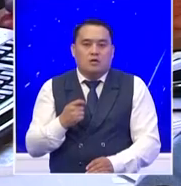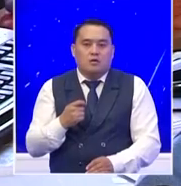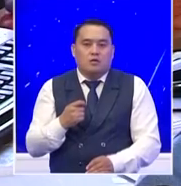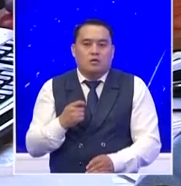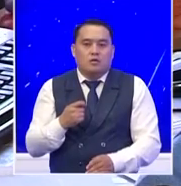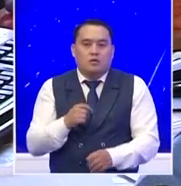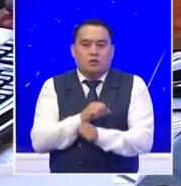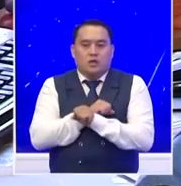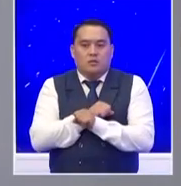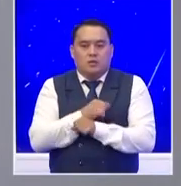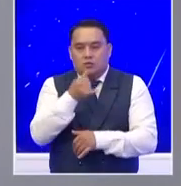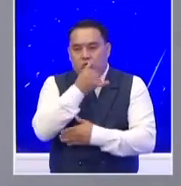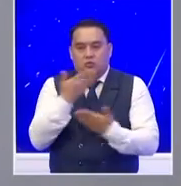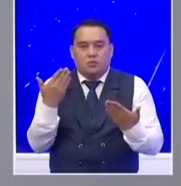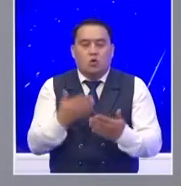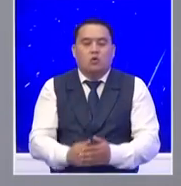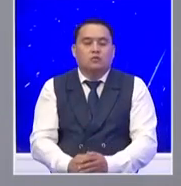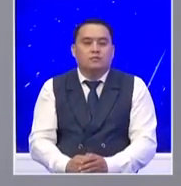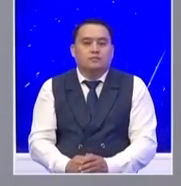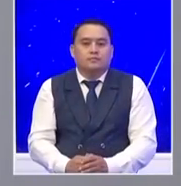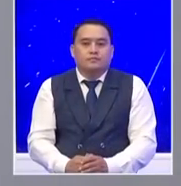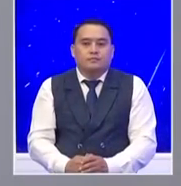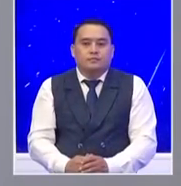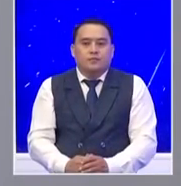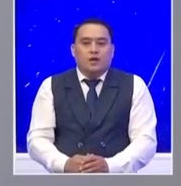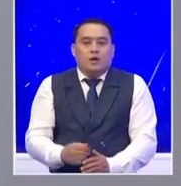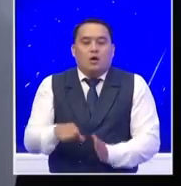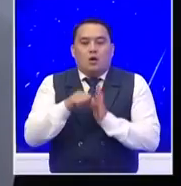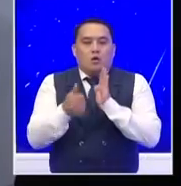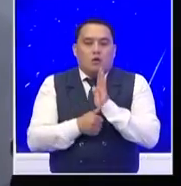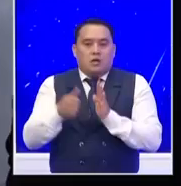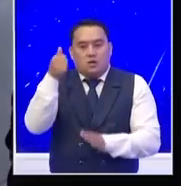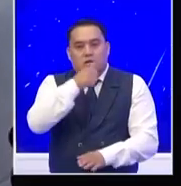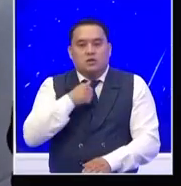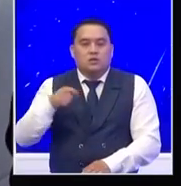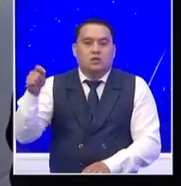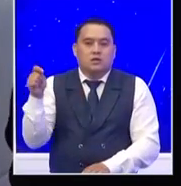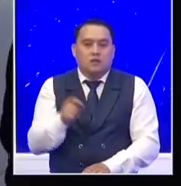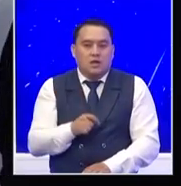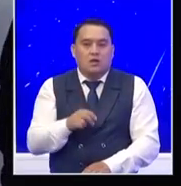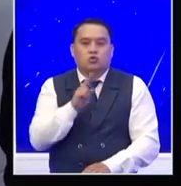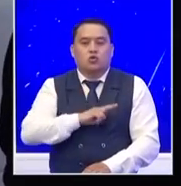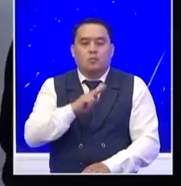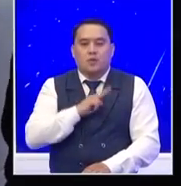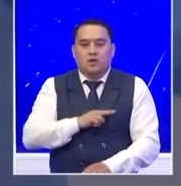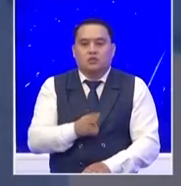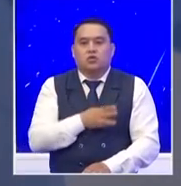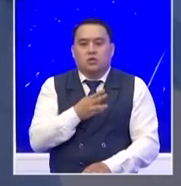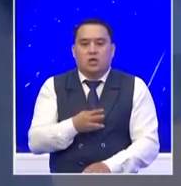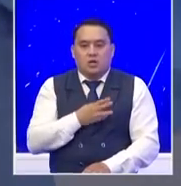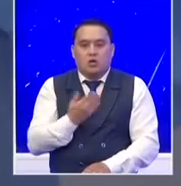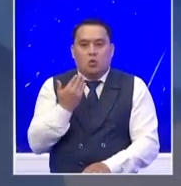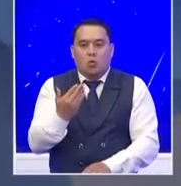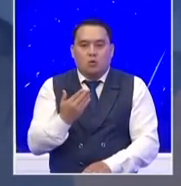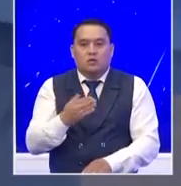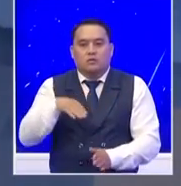демалыс болды деп мен айта алмаймын. Бұл мекемеге Ләззат Арғынова 2016 жылы келген. Қабілет қарымы жұмысына деген жанкештілігімен